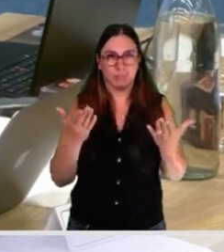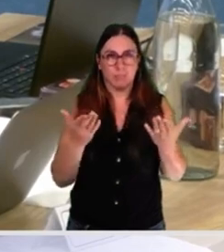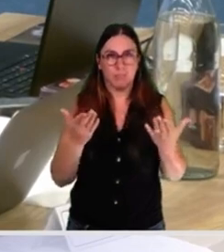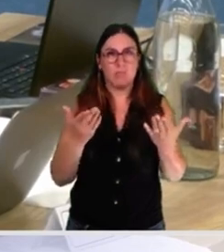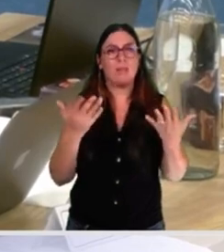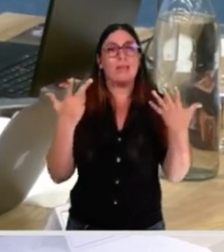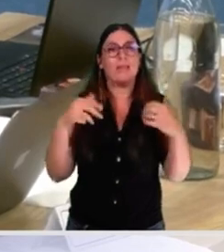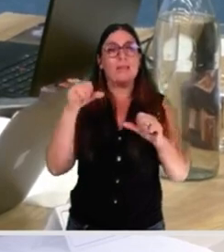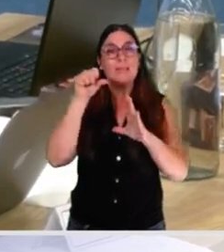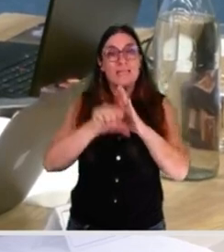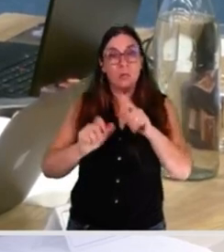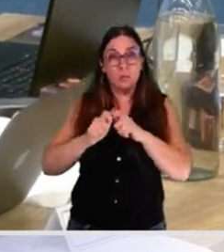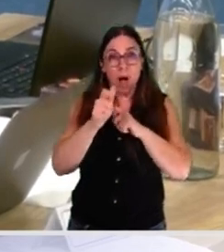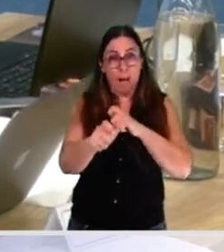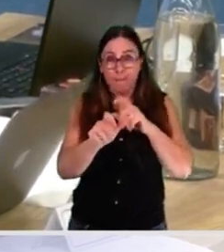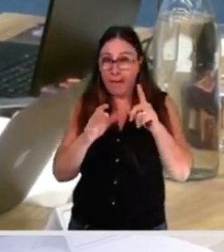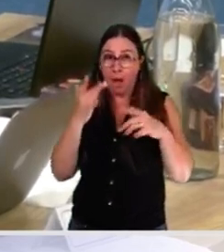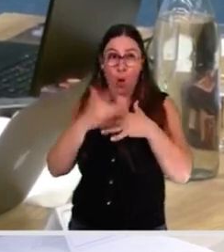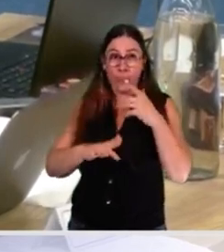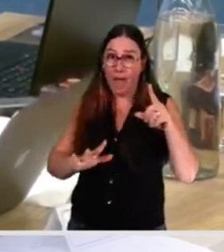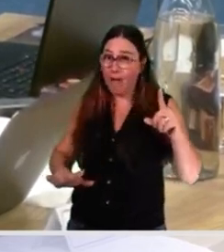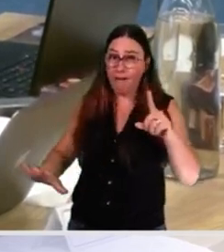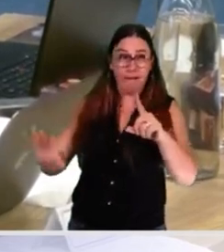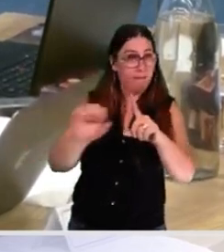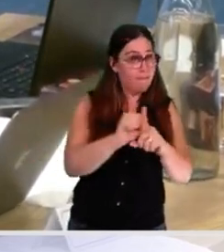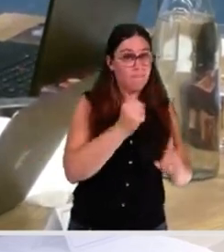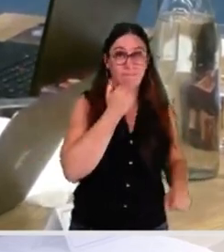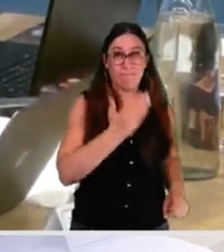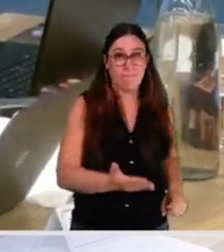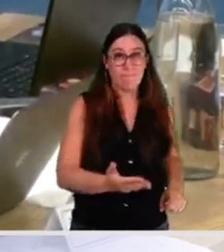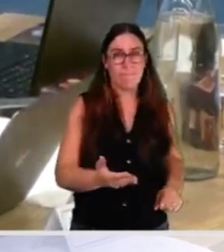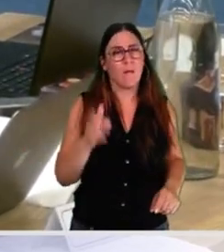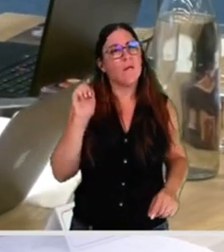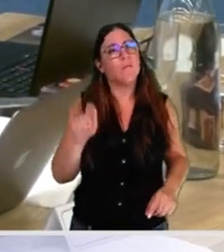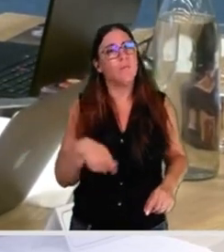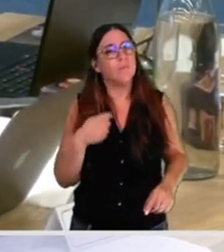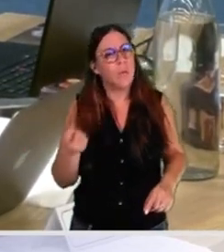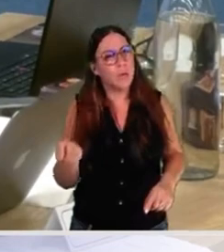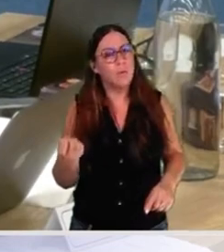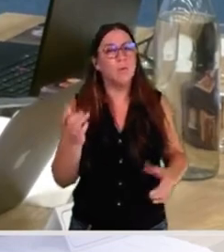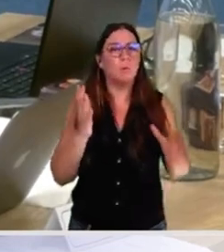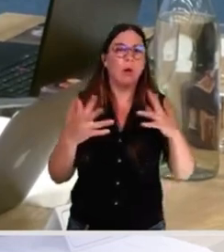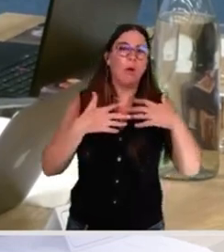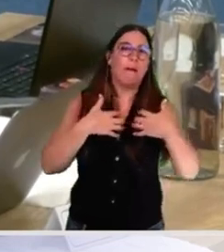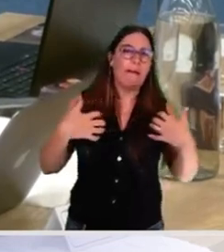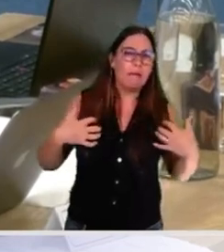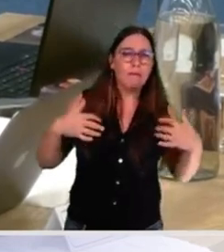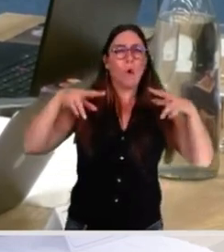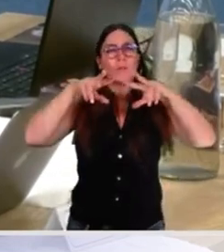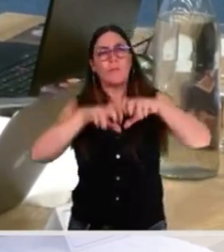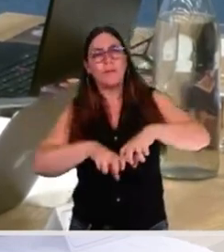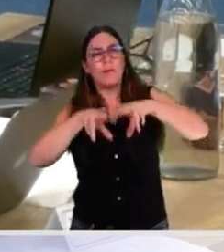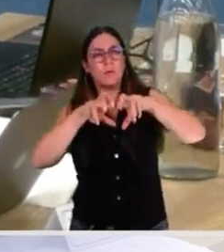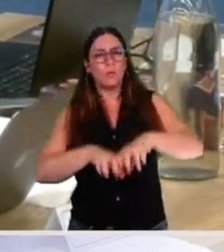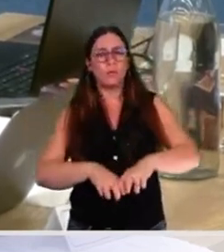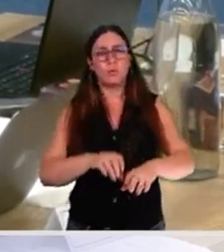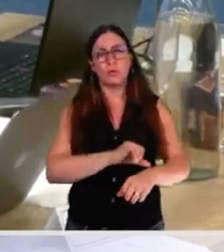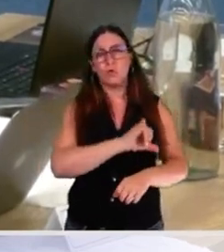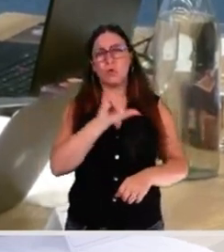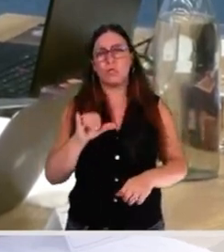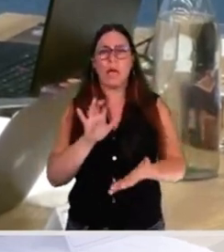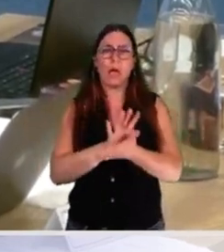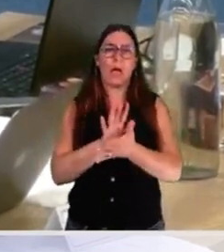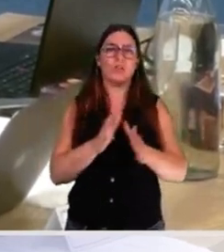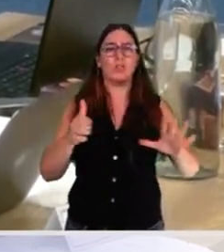18 mois ne se rattrapent pas, même évidemment si les études le montrent, jusqu'à 6-7